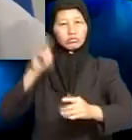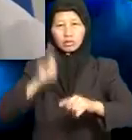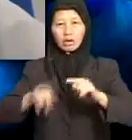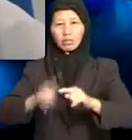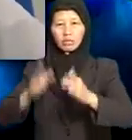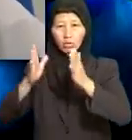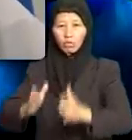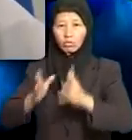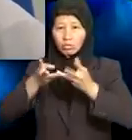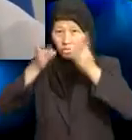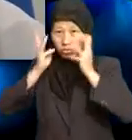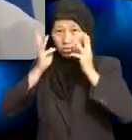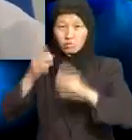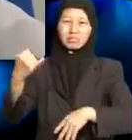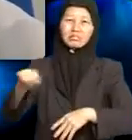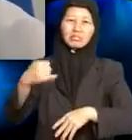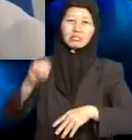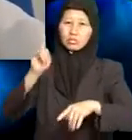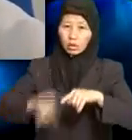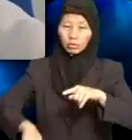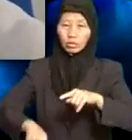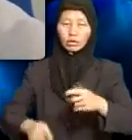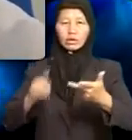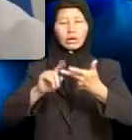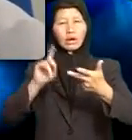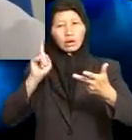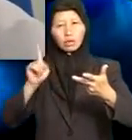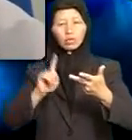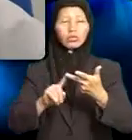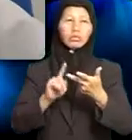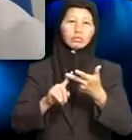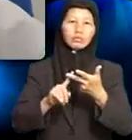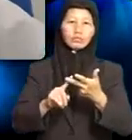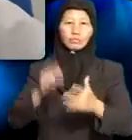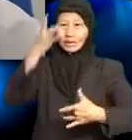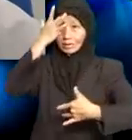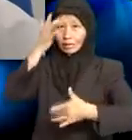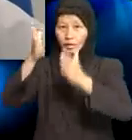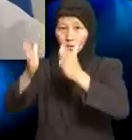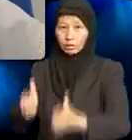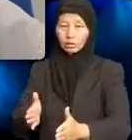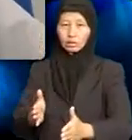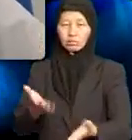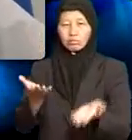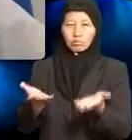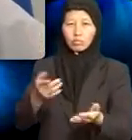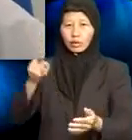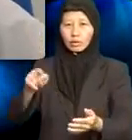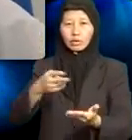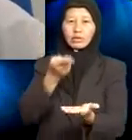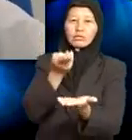seseorang itu berwuduk dengan sempurna. Satu lagi keadaan ialah di mana seseorang pesakit tu dia